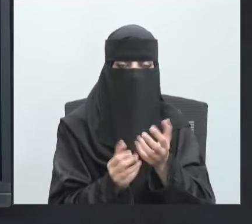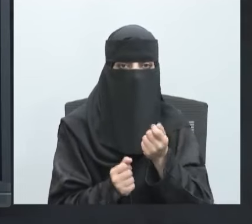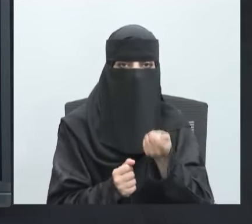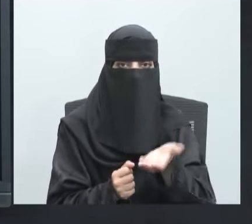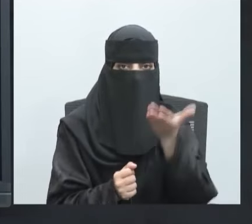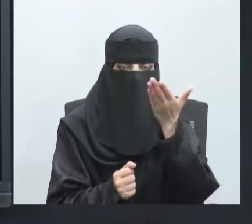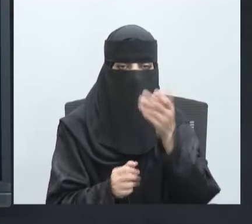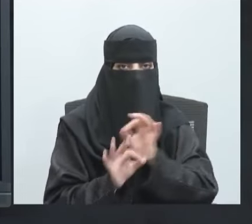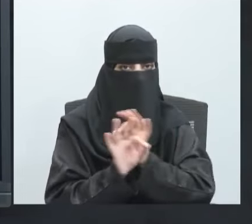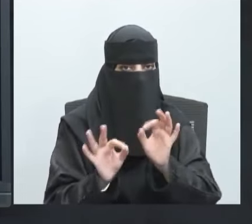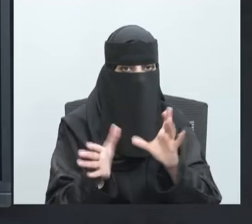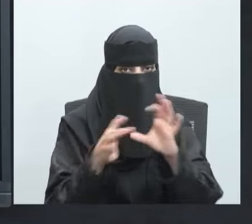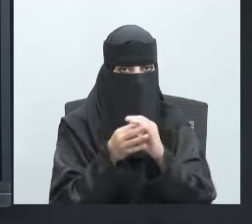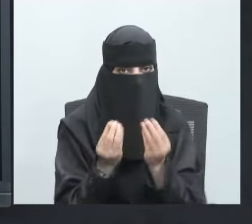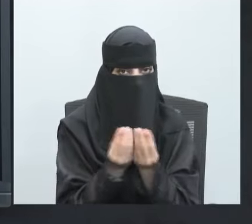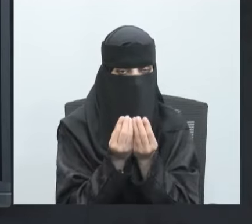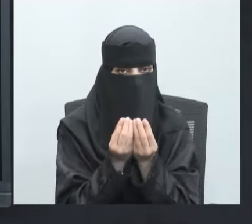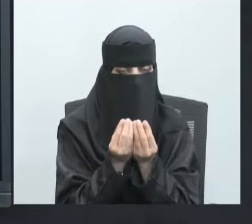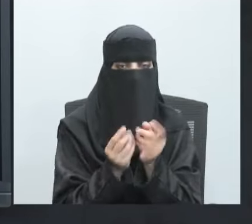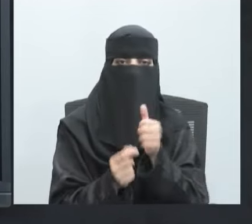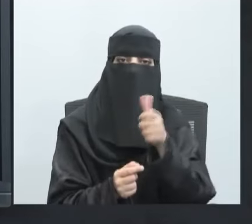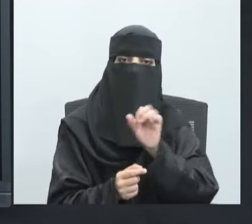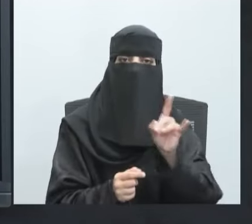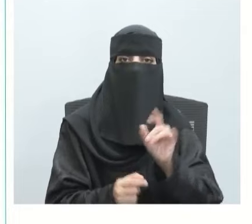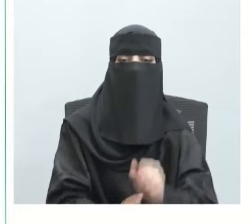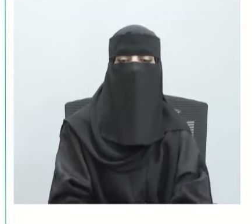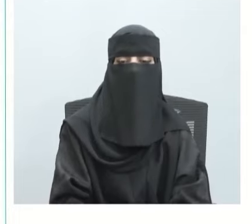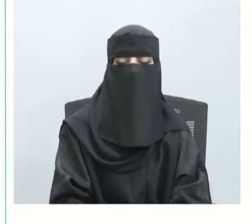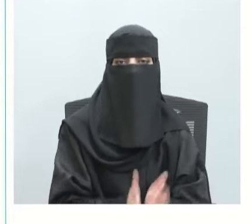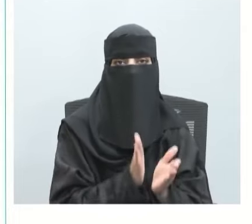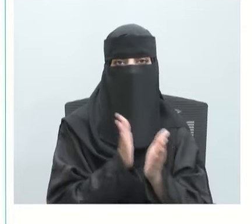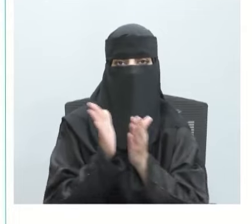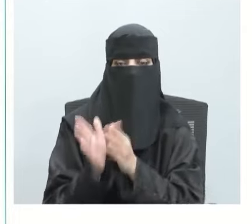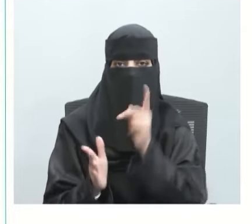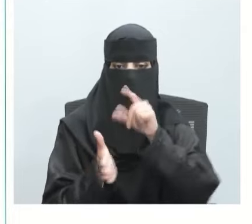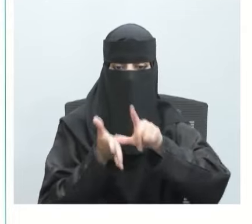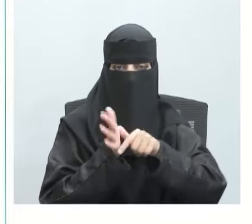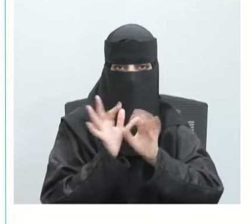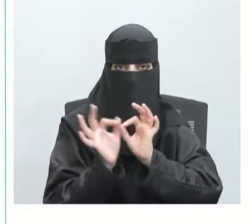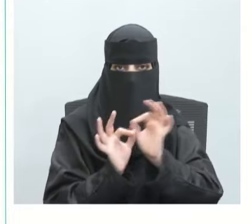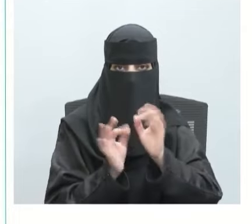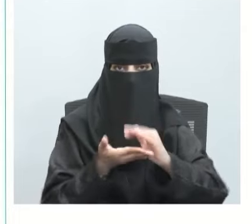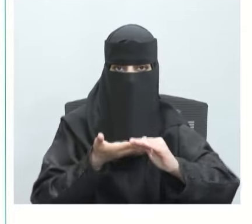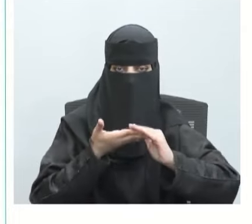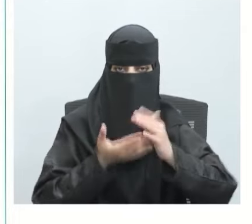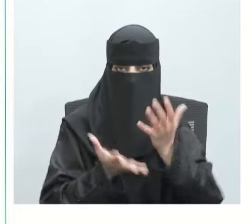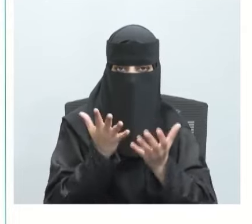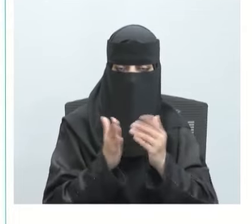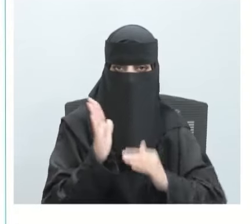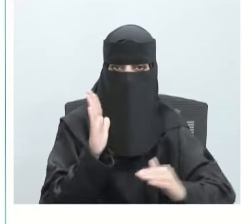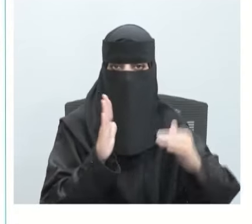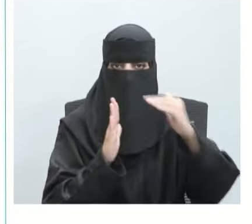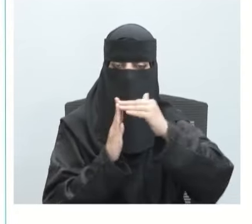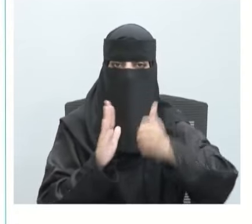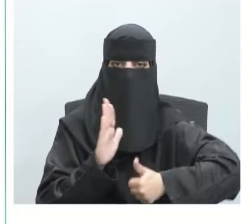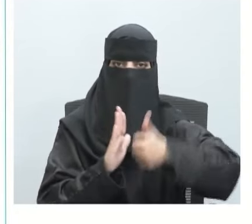هي متوافقه مع خطتك ام لا ويجب اعداد ميزانيه لتساعدك في تحقيق